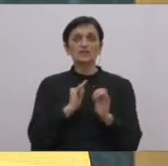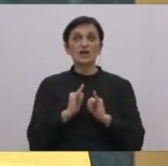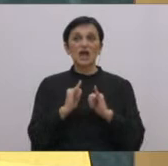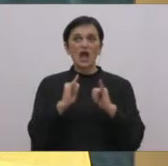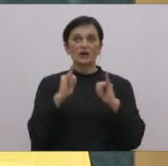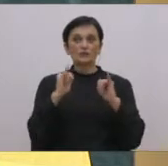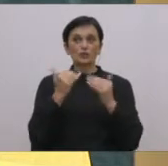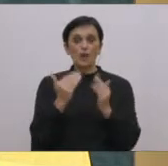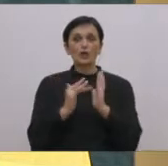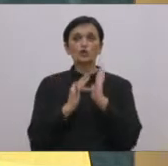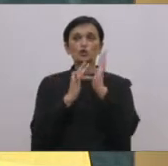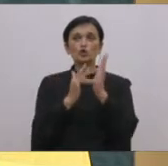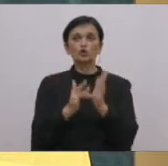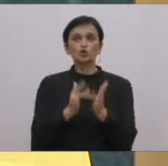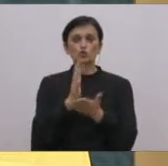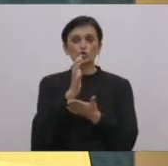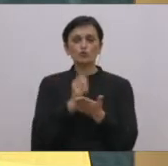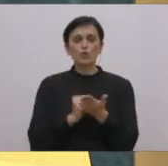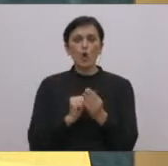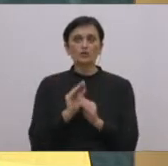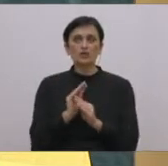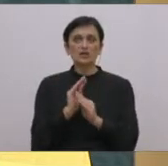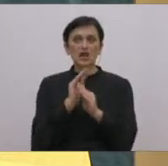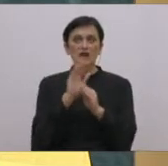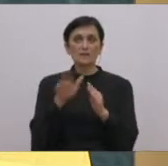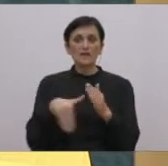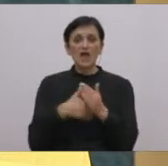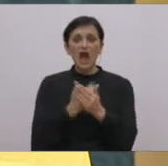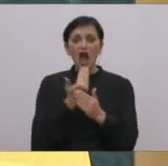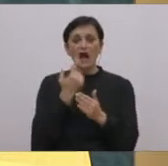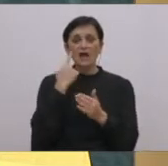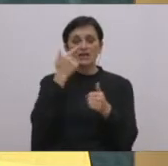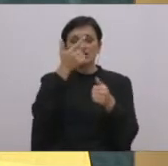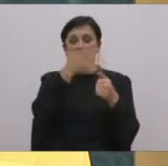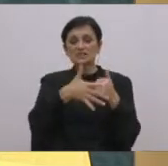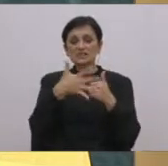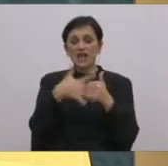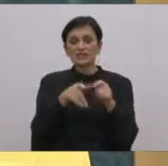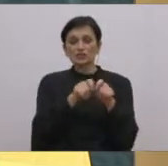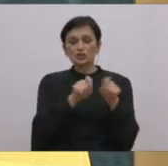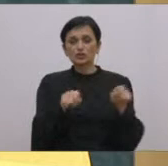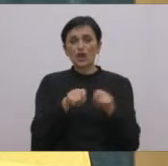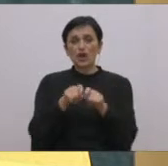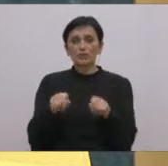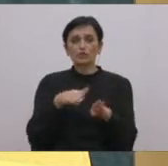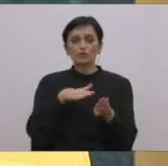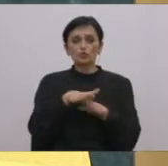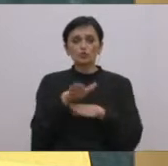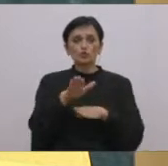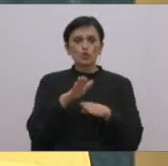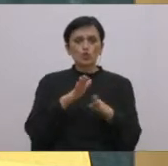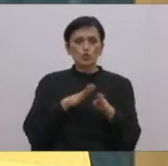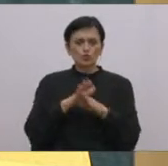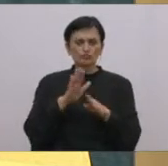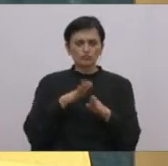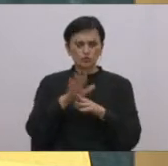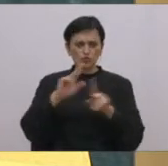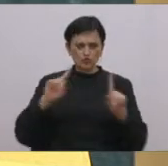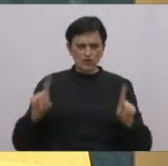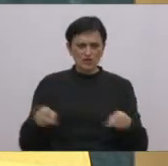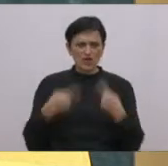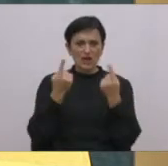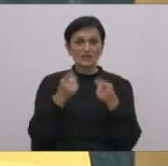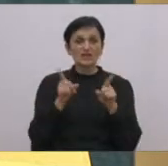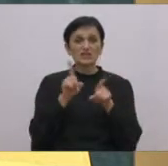განვითარება, მათი ტურისტული პოტენციალის გაზრდა, ახალი მიზიდულობის ცენტრების შექმნა, სრული განახლება და ისეთი